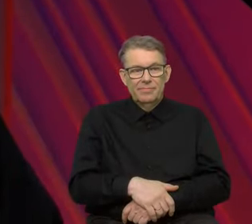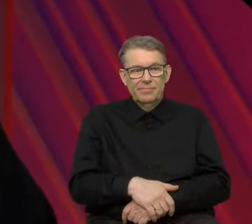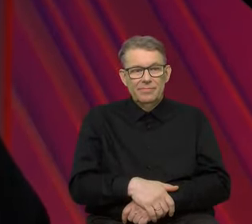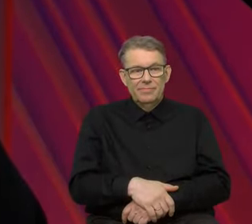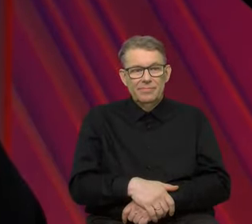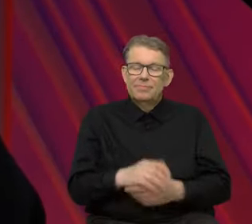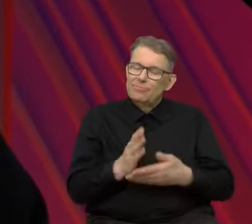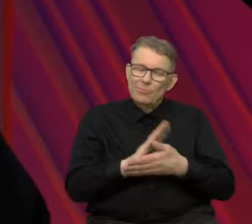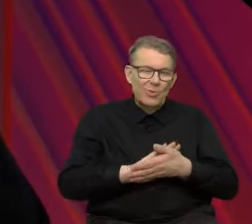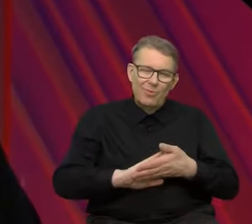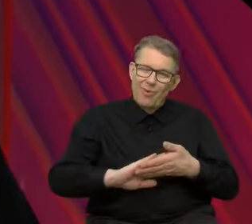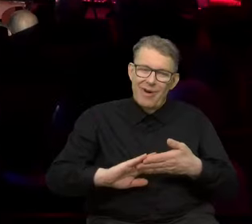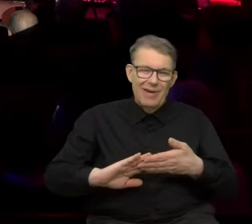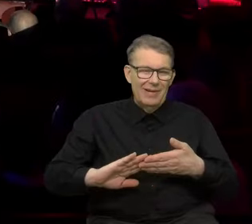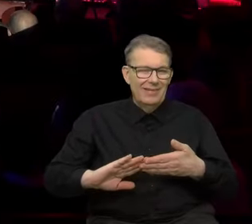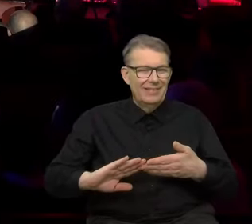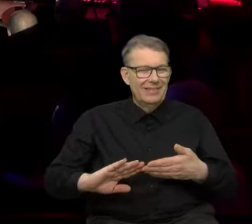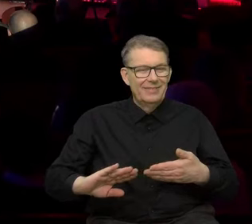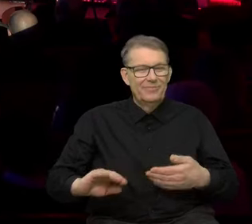Przepraszam.